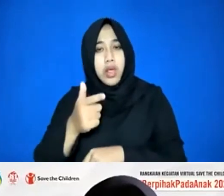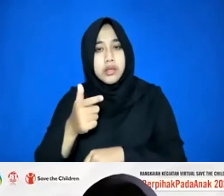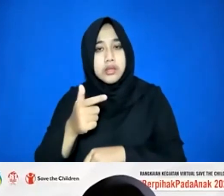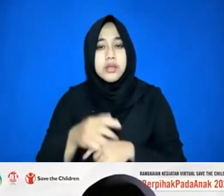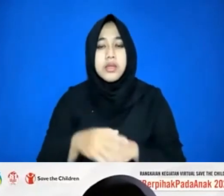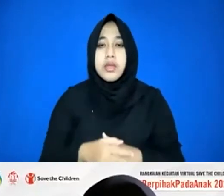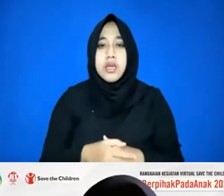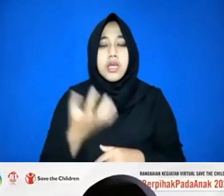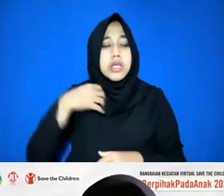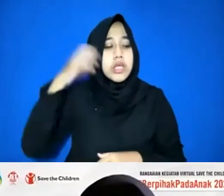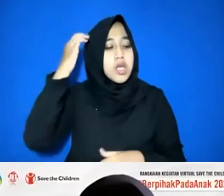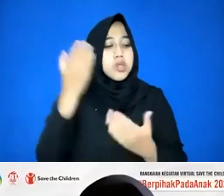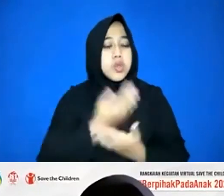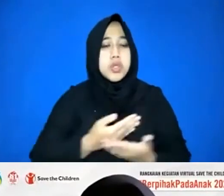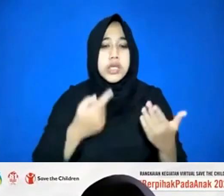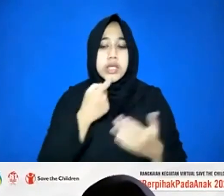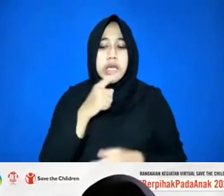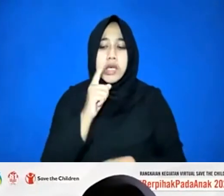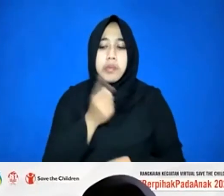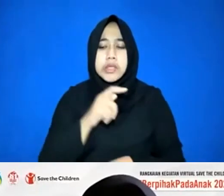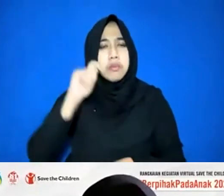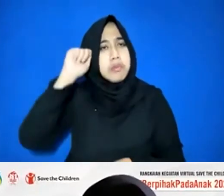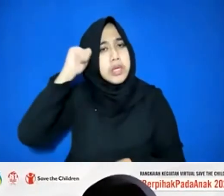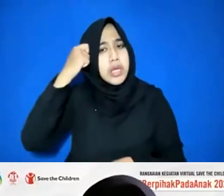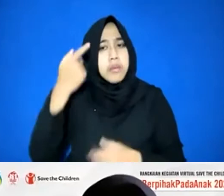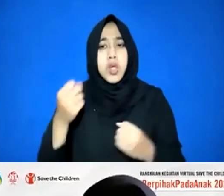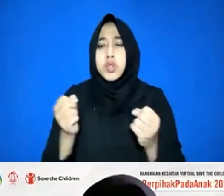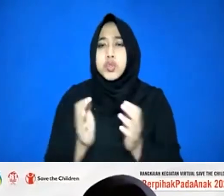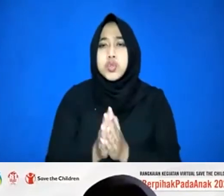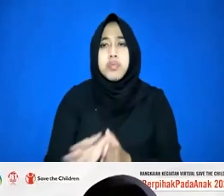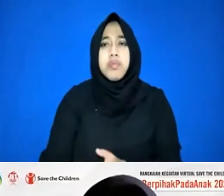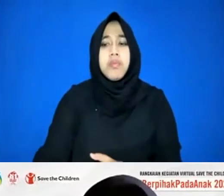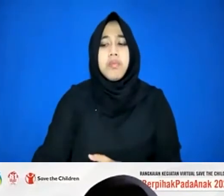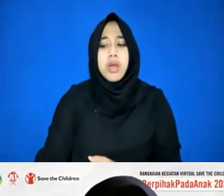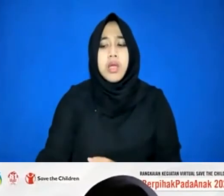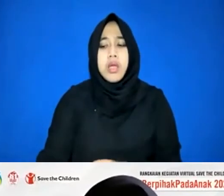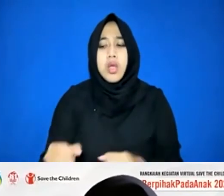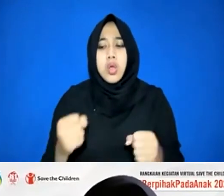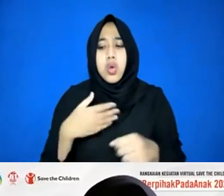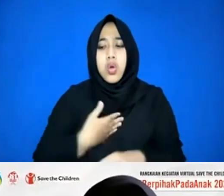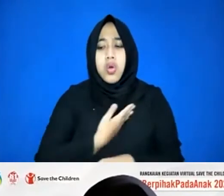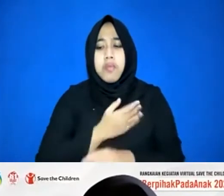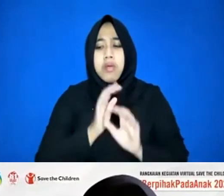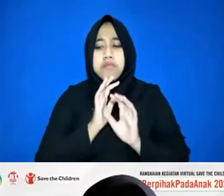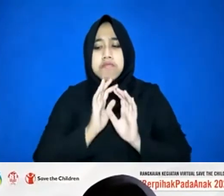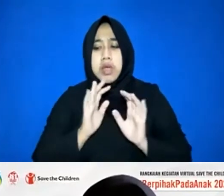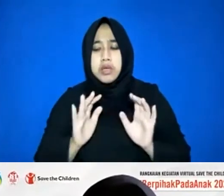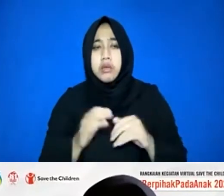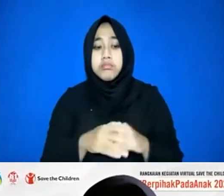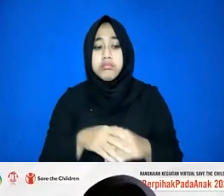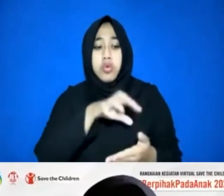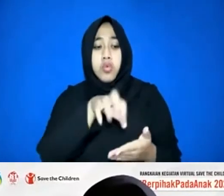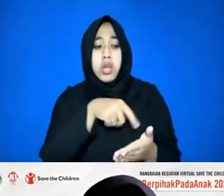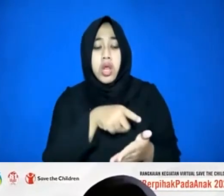dan Dinas Sosial kepastian karena mengingat jumlahnya korbannya banyak, kemudian di wilayah